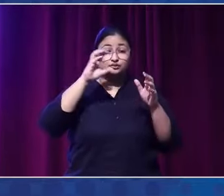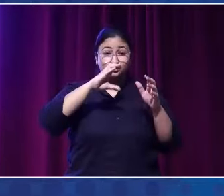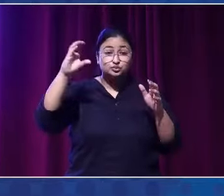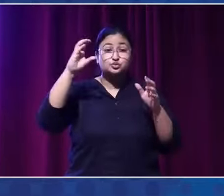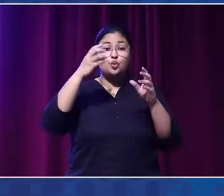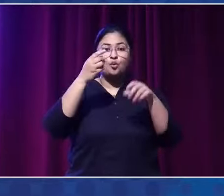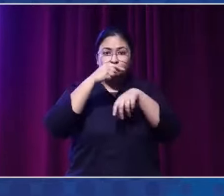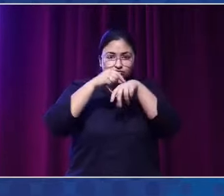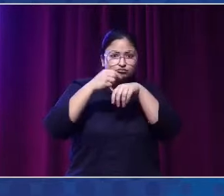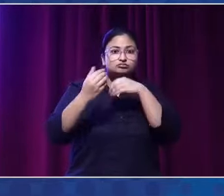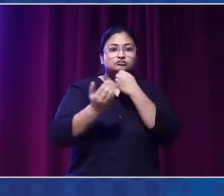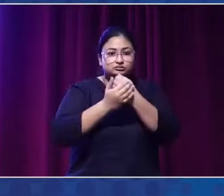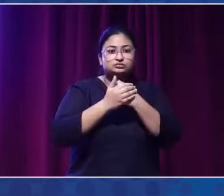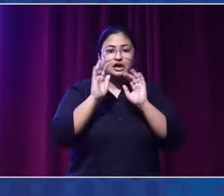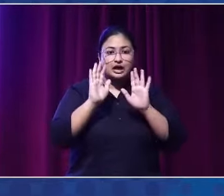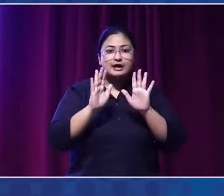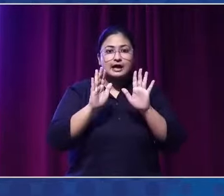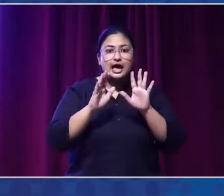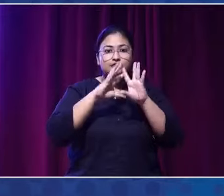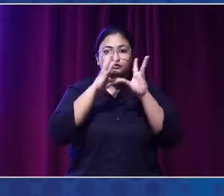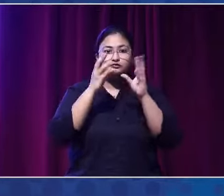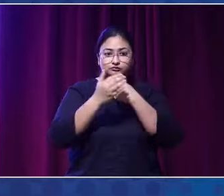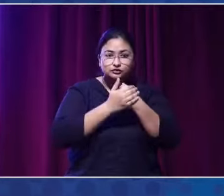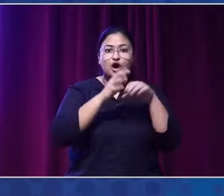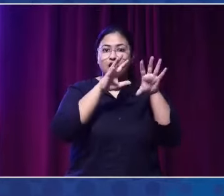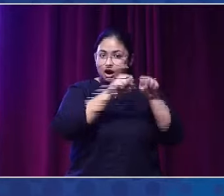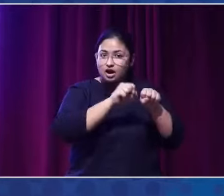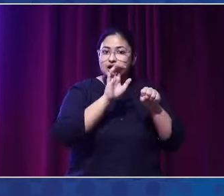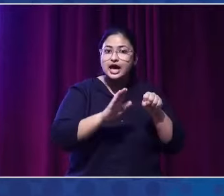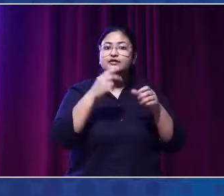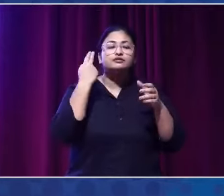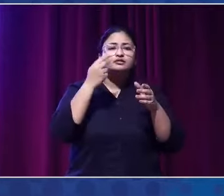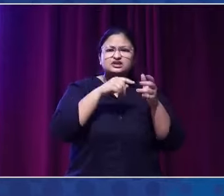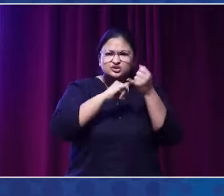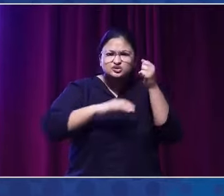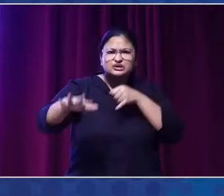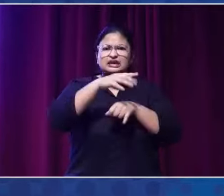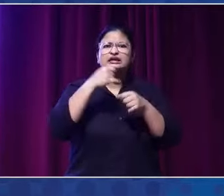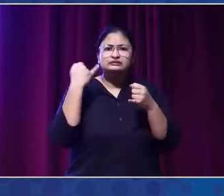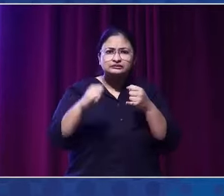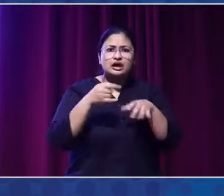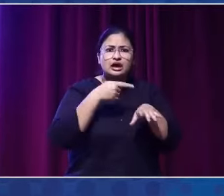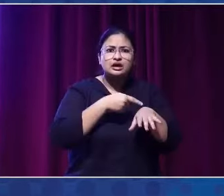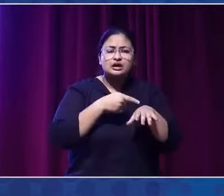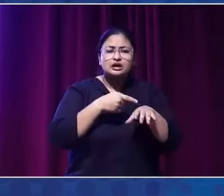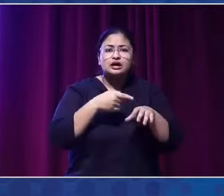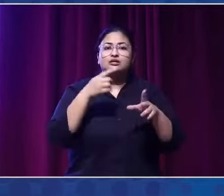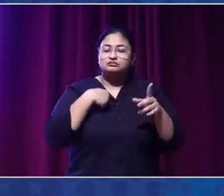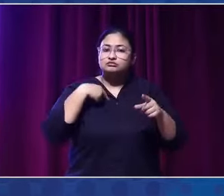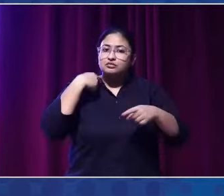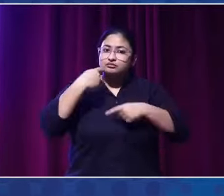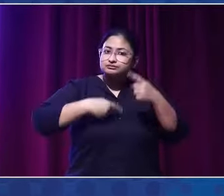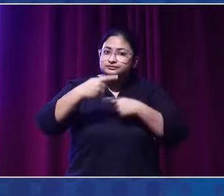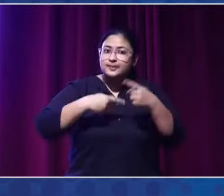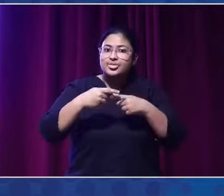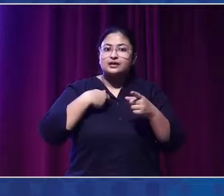विच हैज बीन काइंड ऑफ सीज्ड. समाज को खराब कर रही है. और कॉन्टिन्यूस हमने पहली बार भी दिखाया